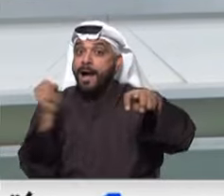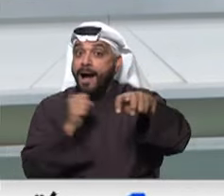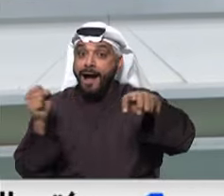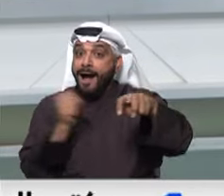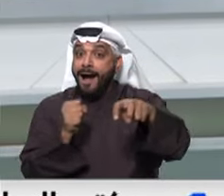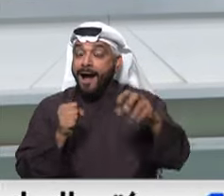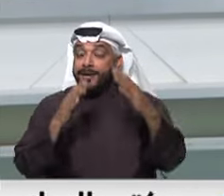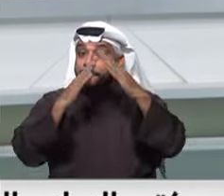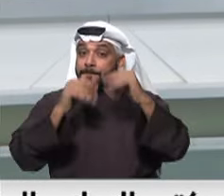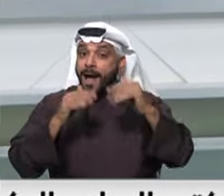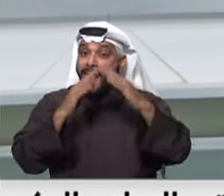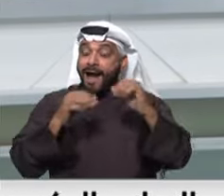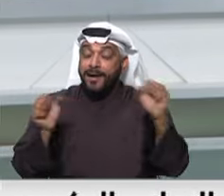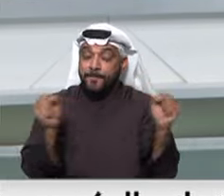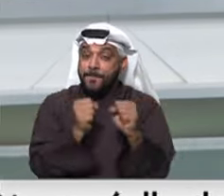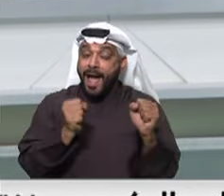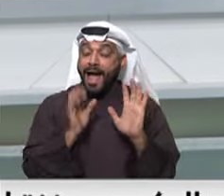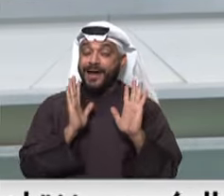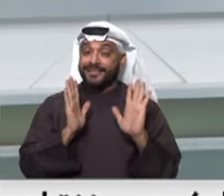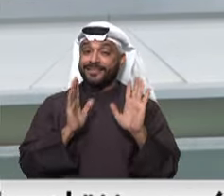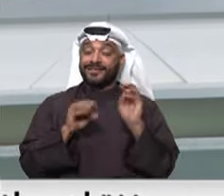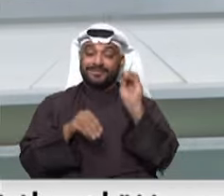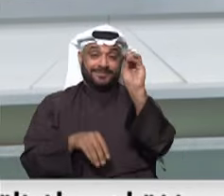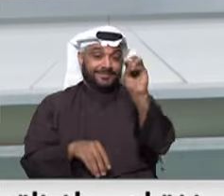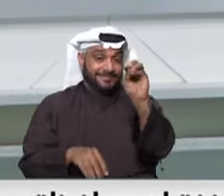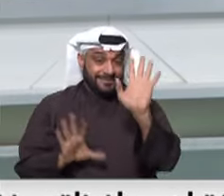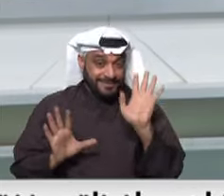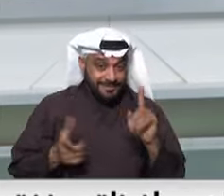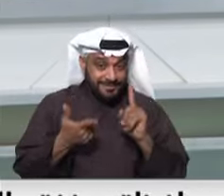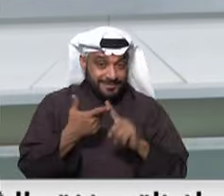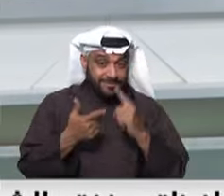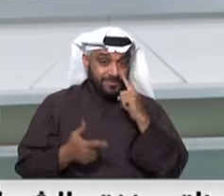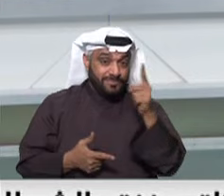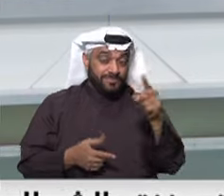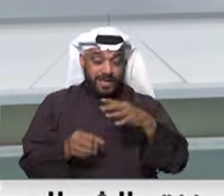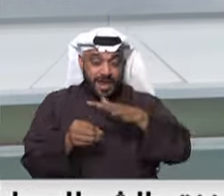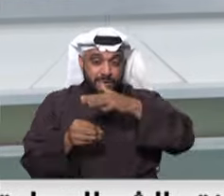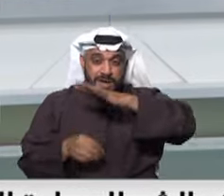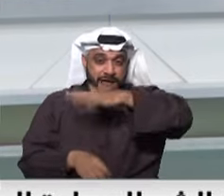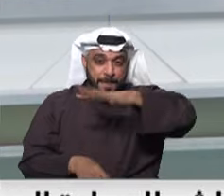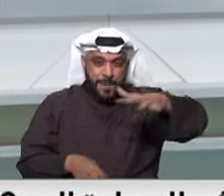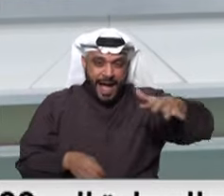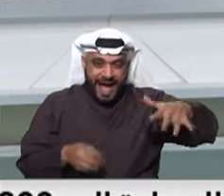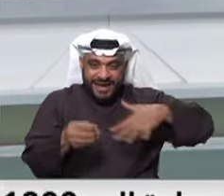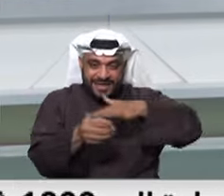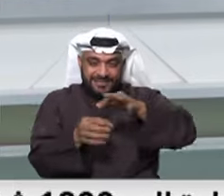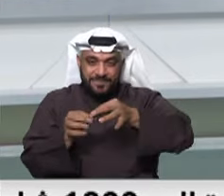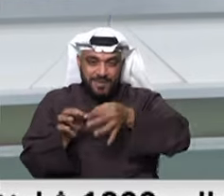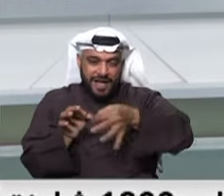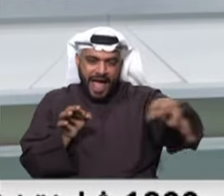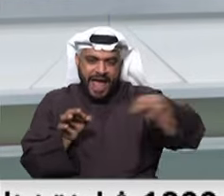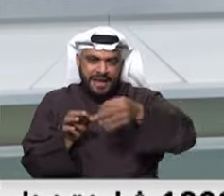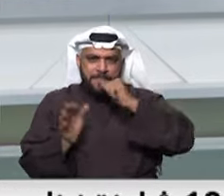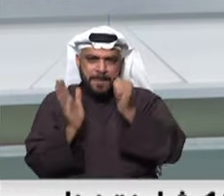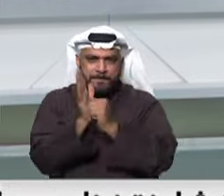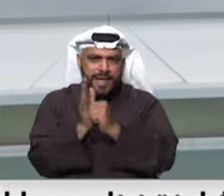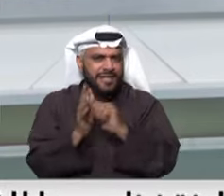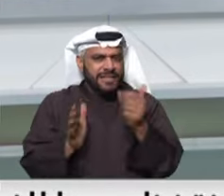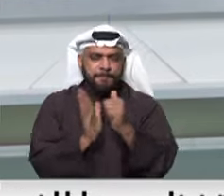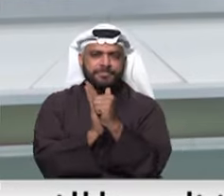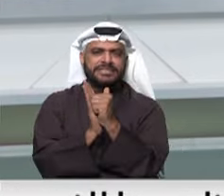دولة الكويت في منطقتي الشقاية والسالمي، المناطق الوسطى والمناطق الساحلية متفاوتة ما بين 10 درجات إلى 16 درجة